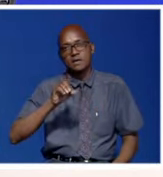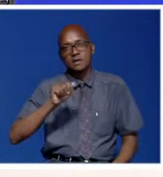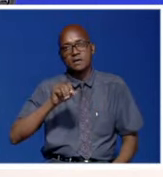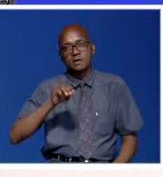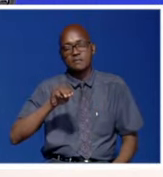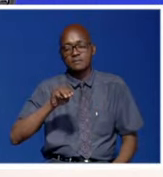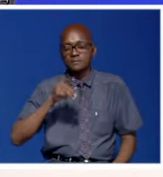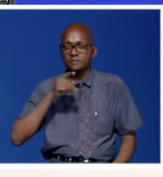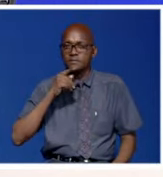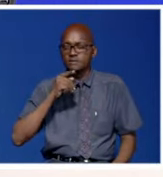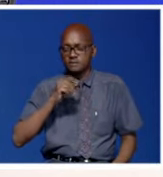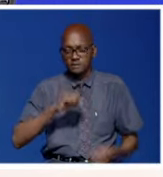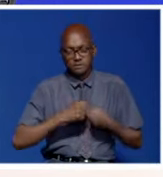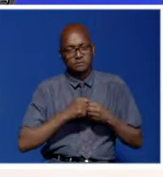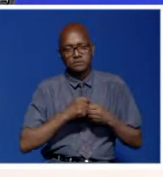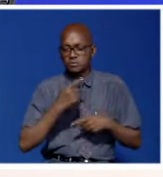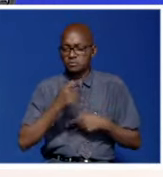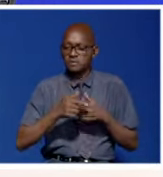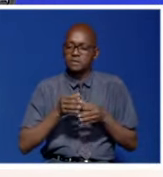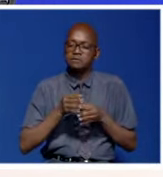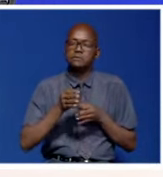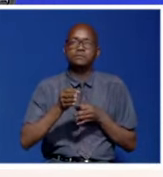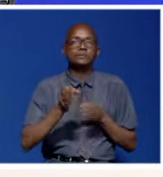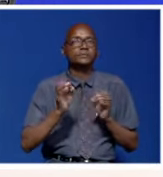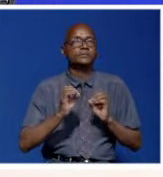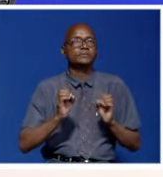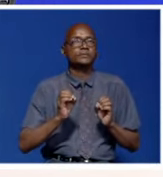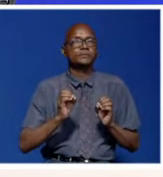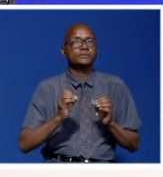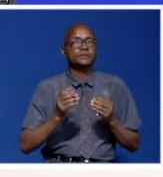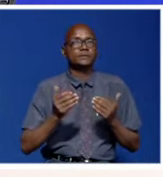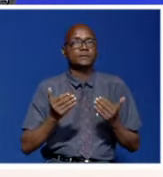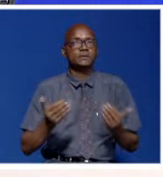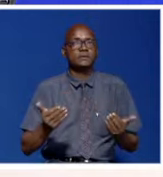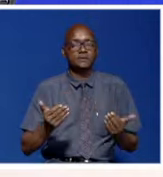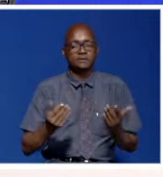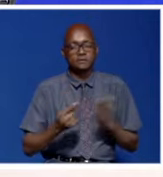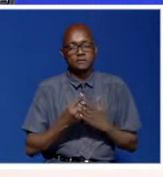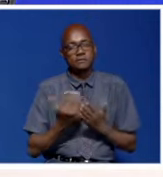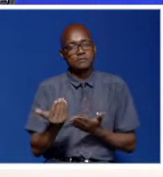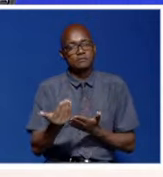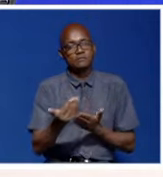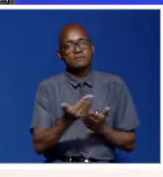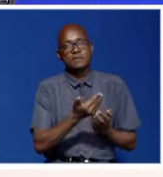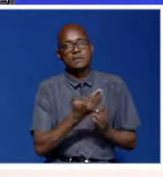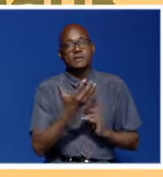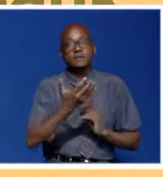sababu ya changamoto ya kutupiga hatua walizojiwekea licha ya kwamba wameongeza mapato.